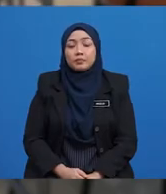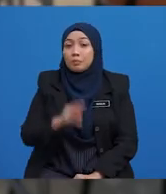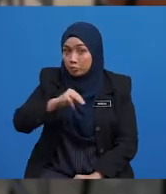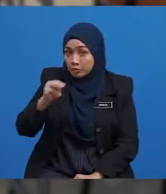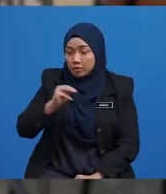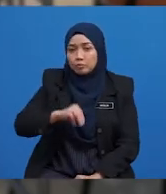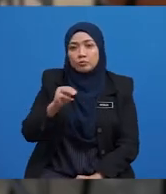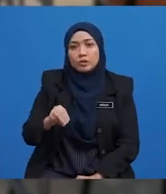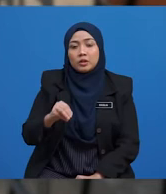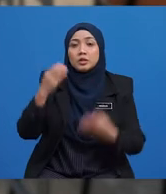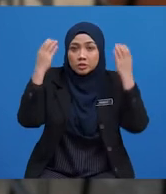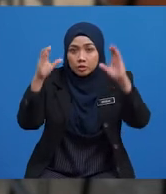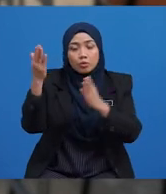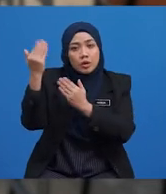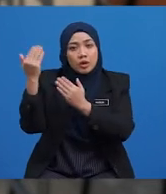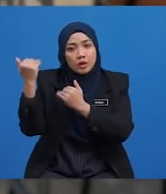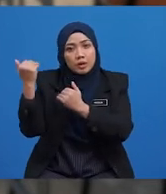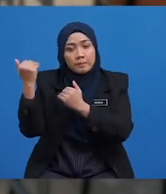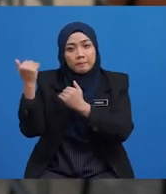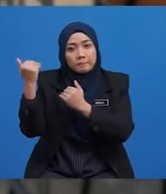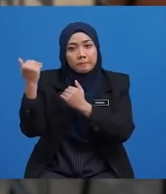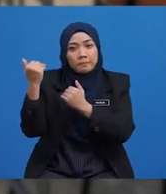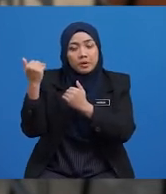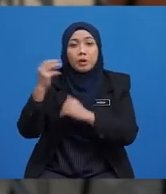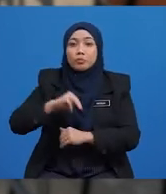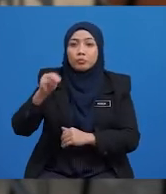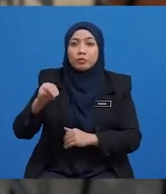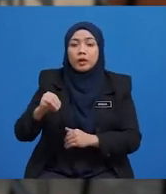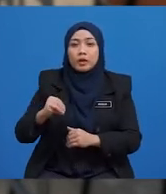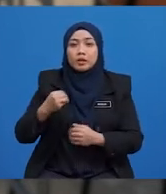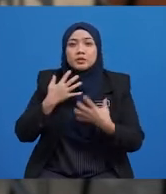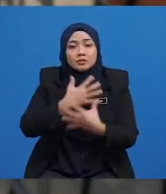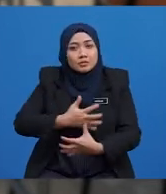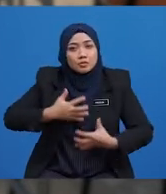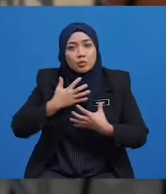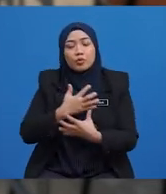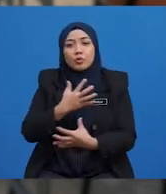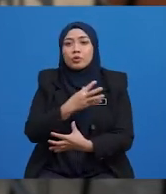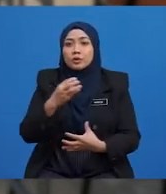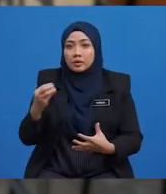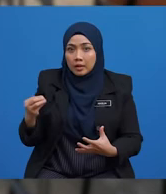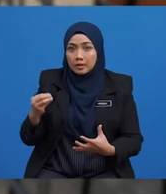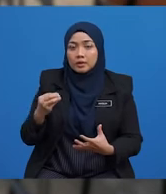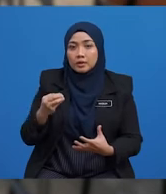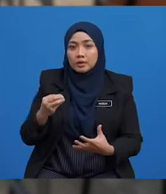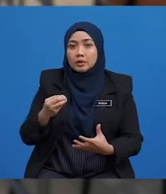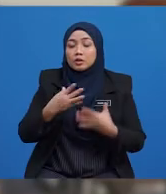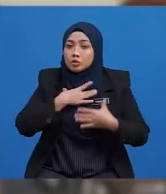Baik murid-murid, cikgu harap anda semua berasa seronok mempelajari tajuk